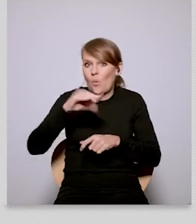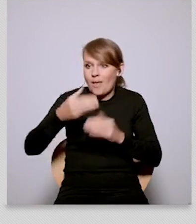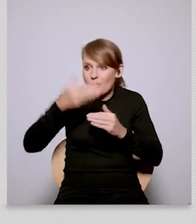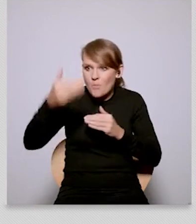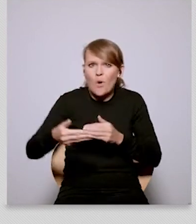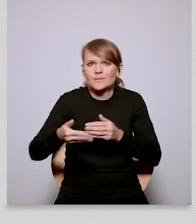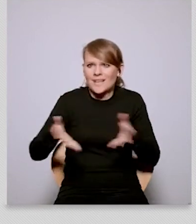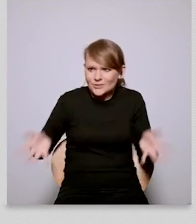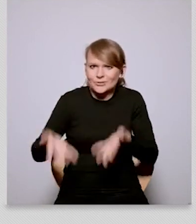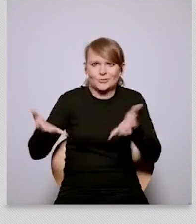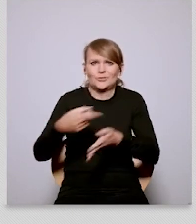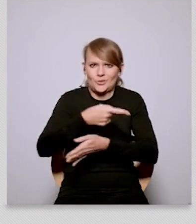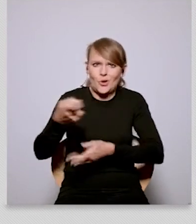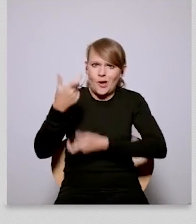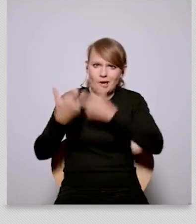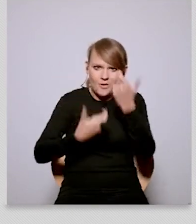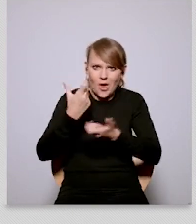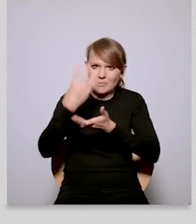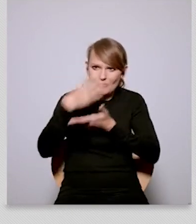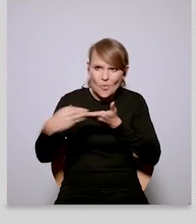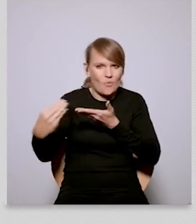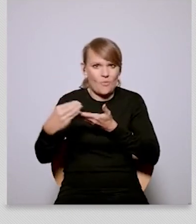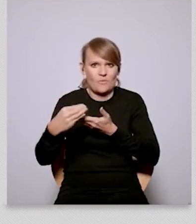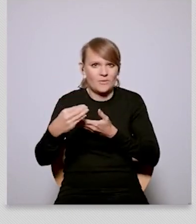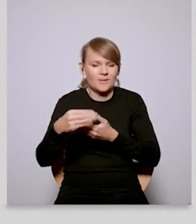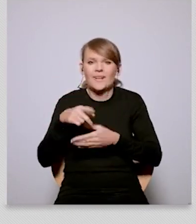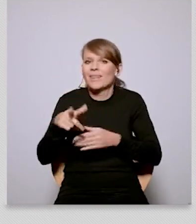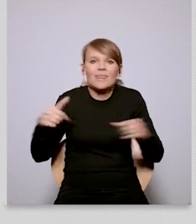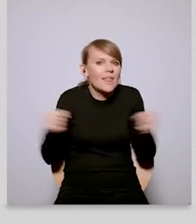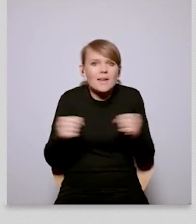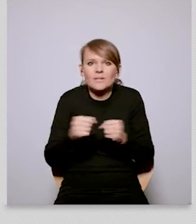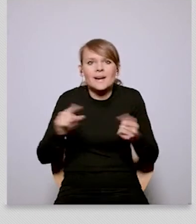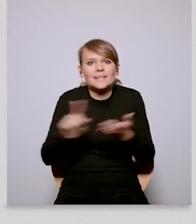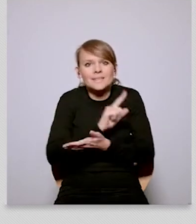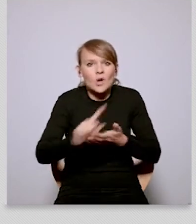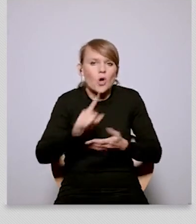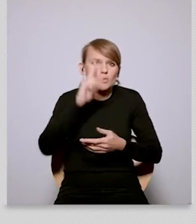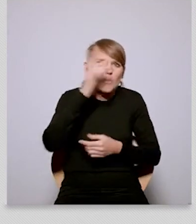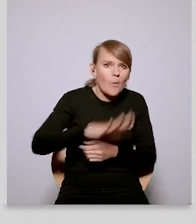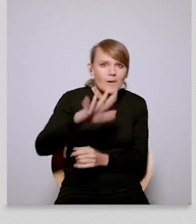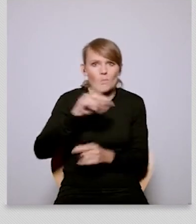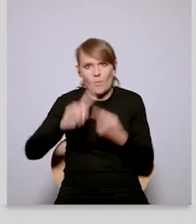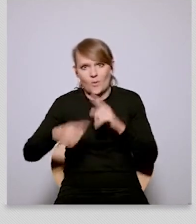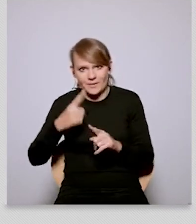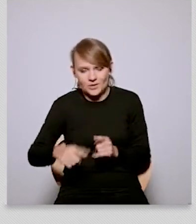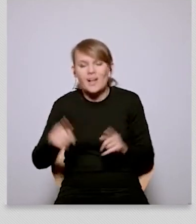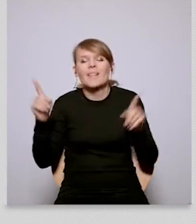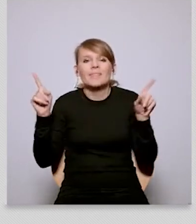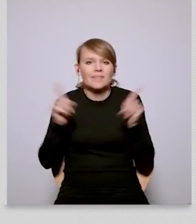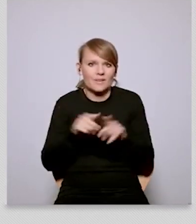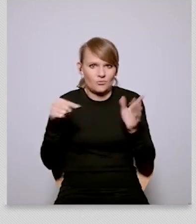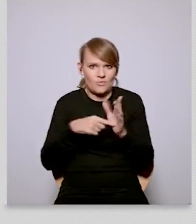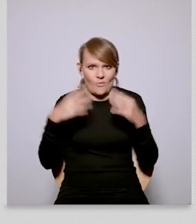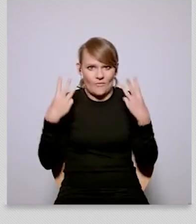podobnych kroków żeby nie bały się tego ryzyka społeczno politycznego to jest też istotne tutaj